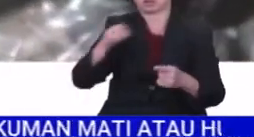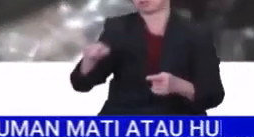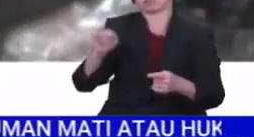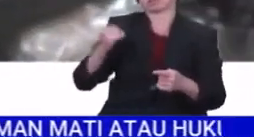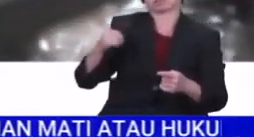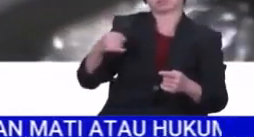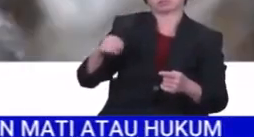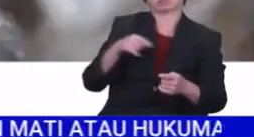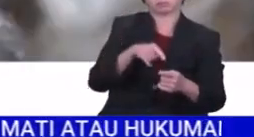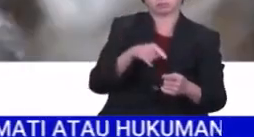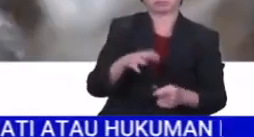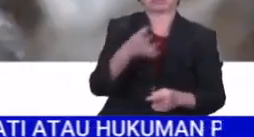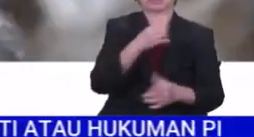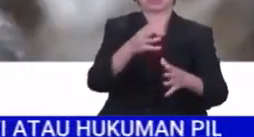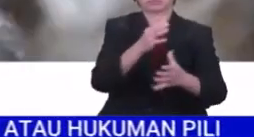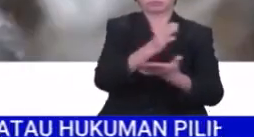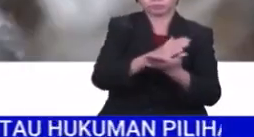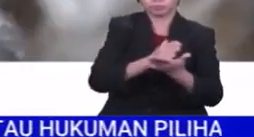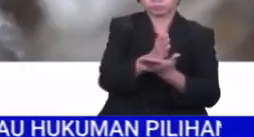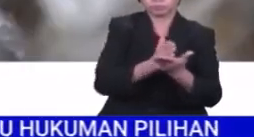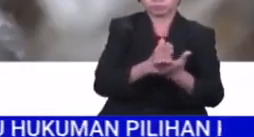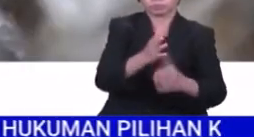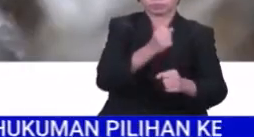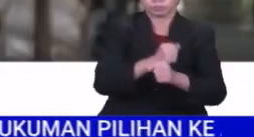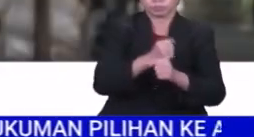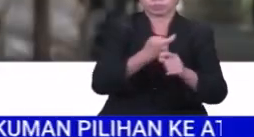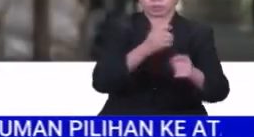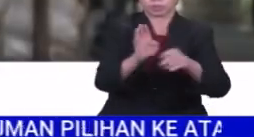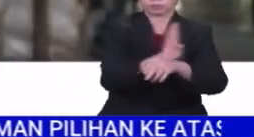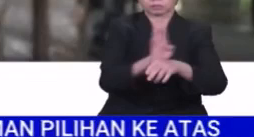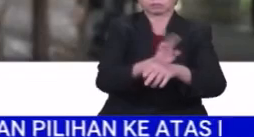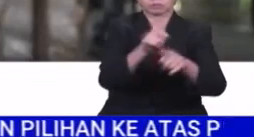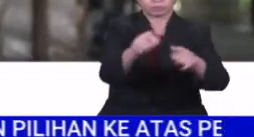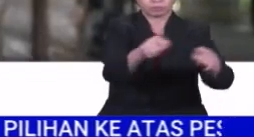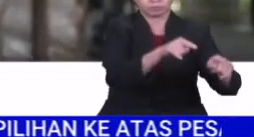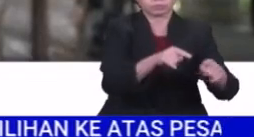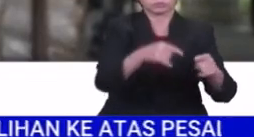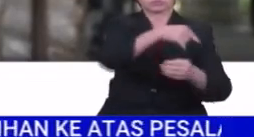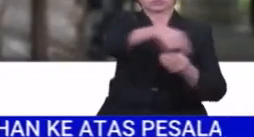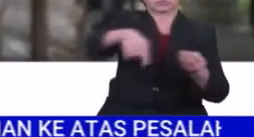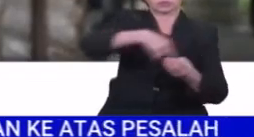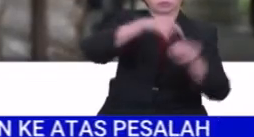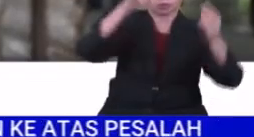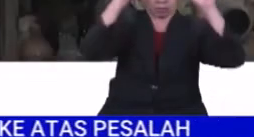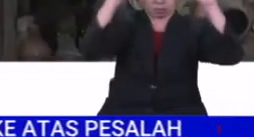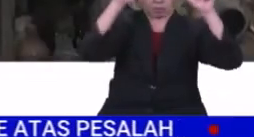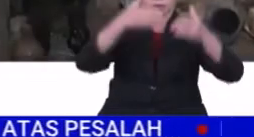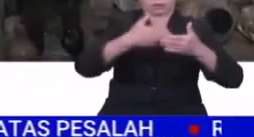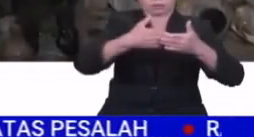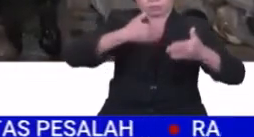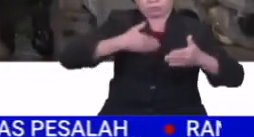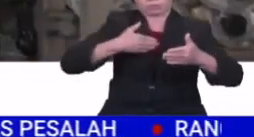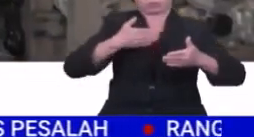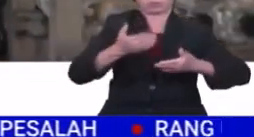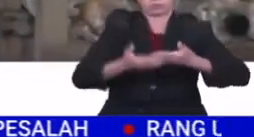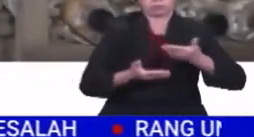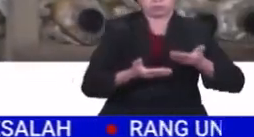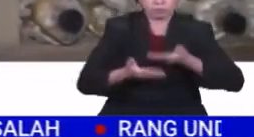Sisi Ninas diperoleh daripada Usahawan usah wanina sekitar konten sebelum diproses